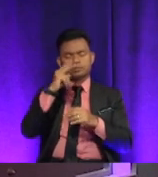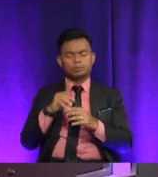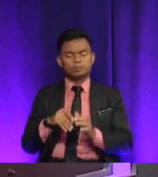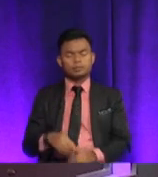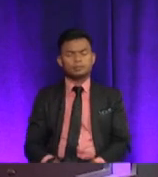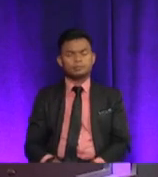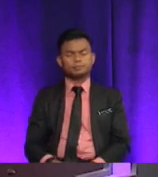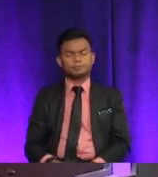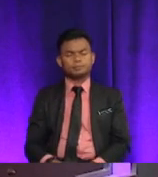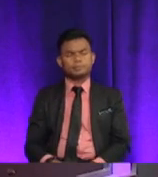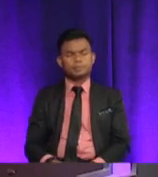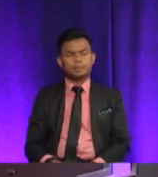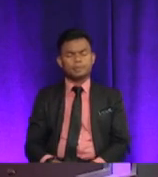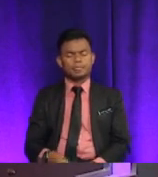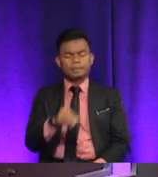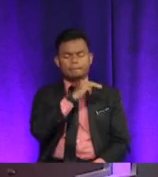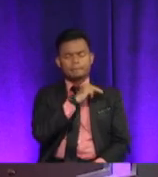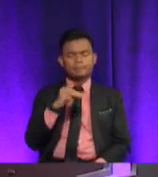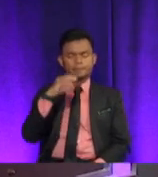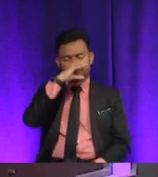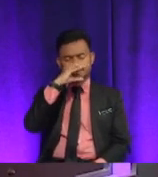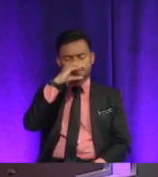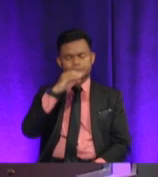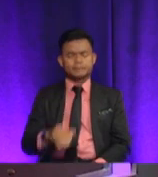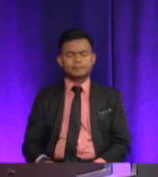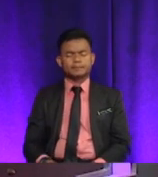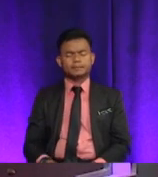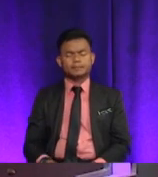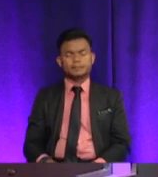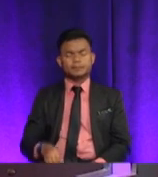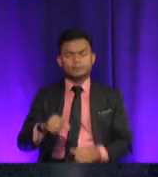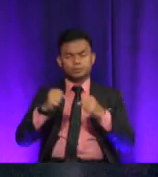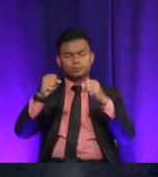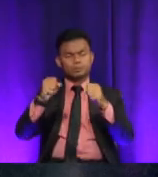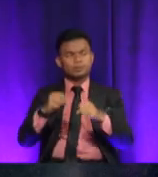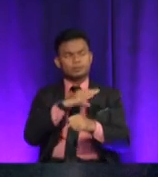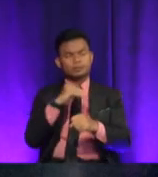Pergilah berjalan menteri ketiga mencari sungai dan telaga Wow